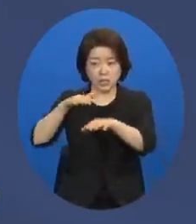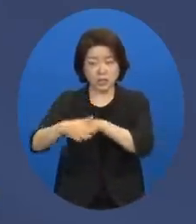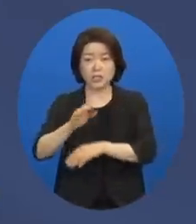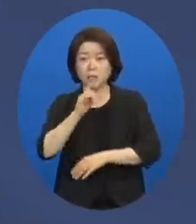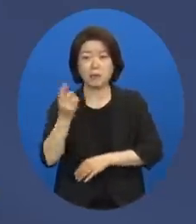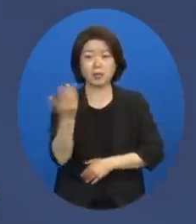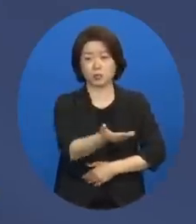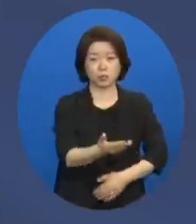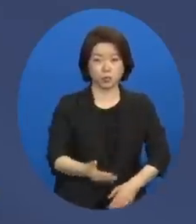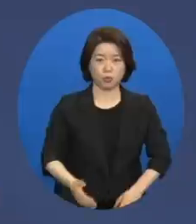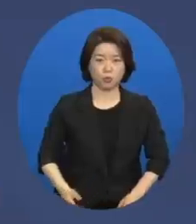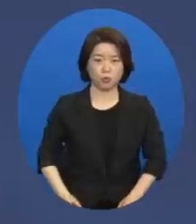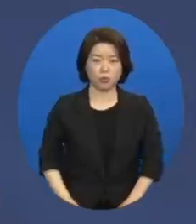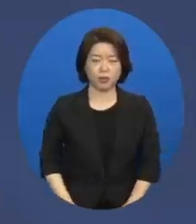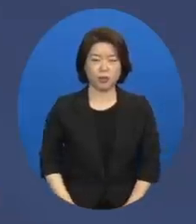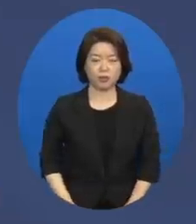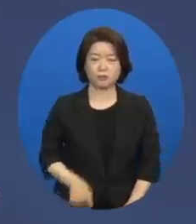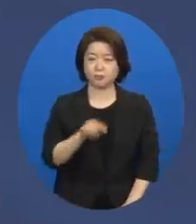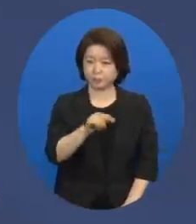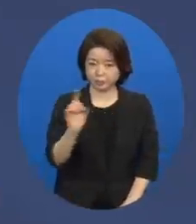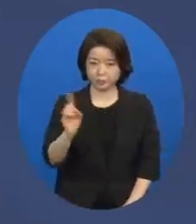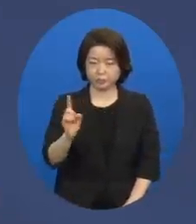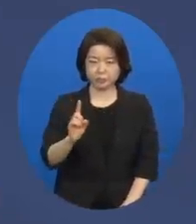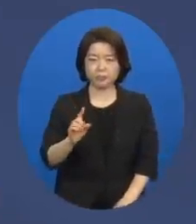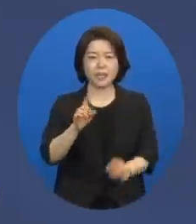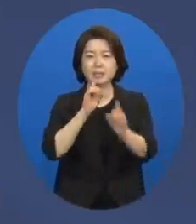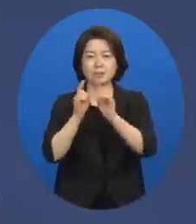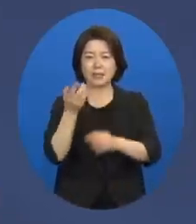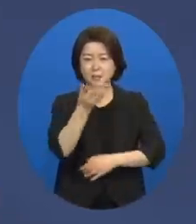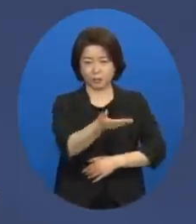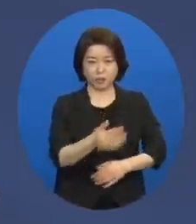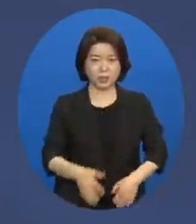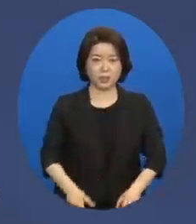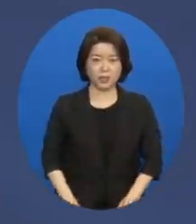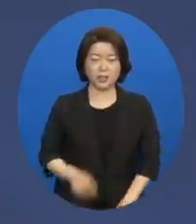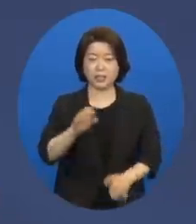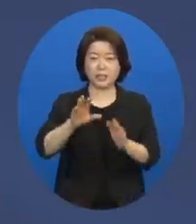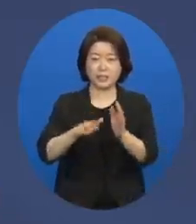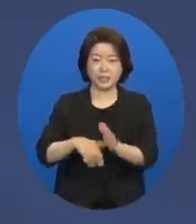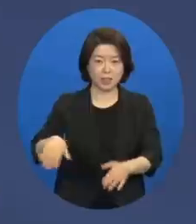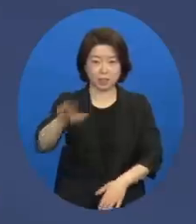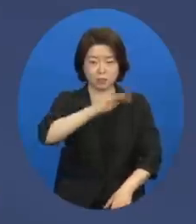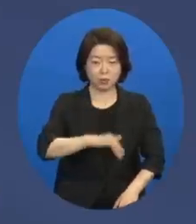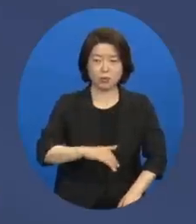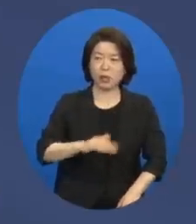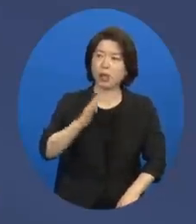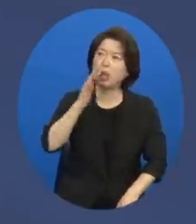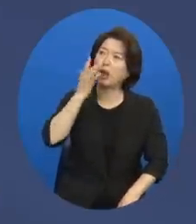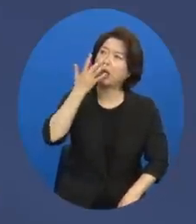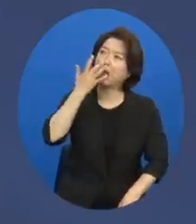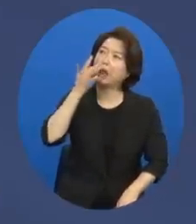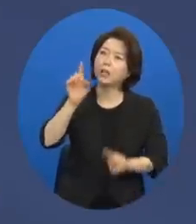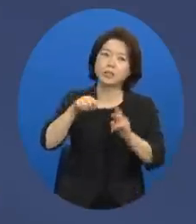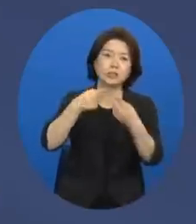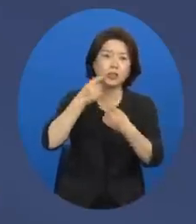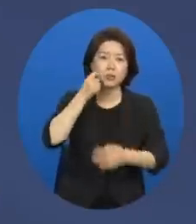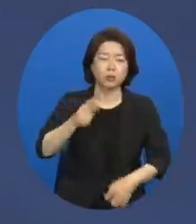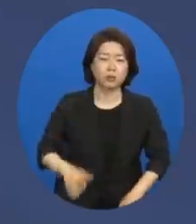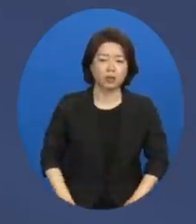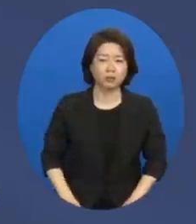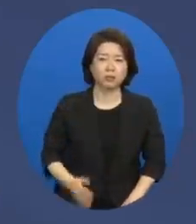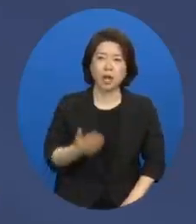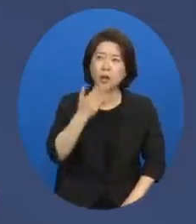거예요. 여러분 이렇게 말씀을 하니까 이때 모두가 다 못 알아들었습니다. 한 끼